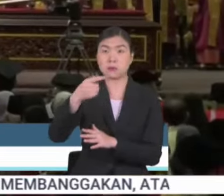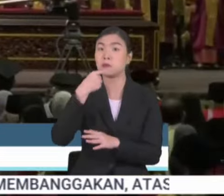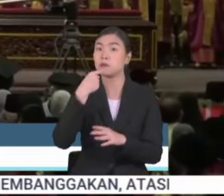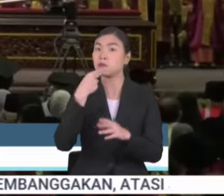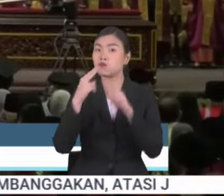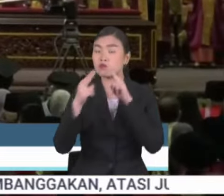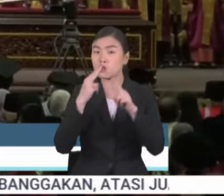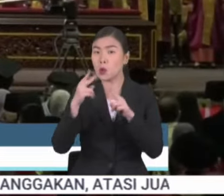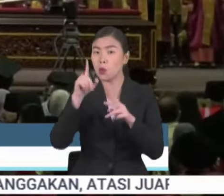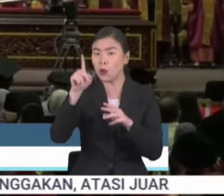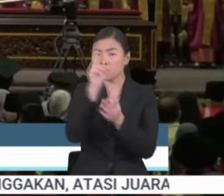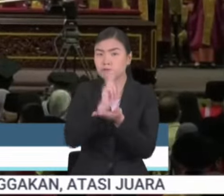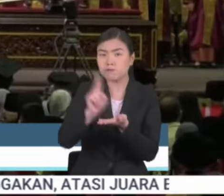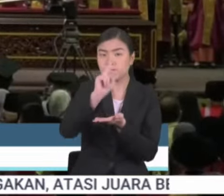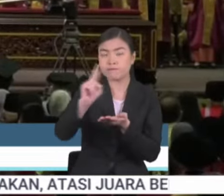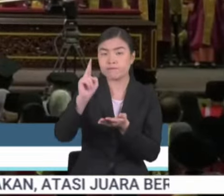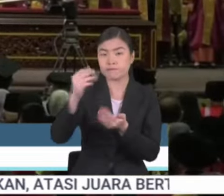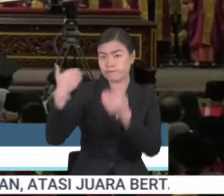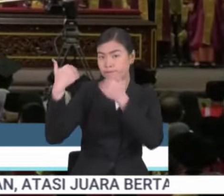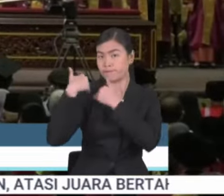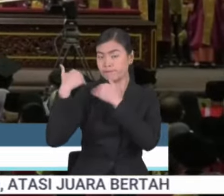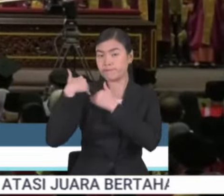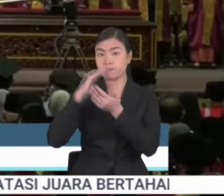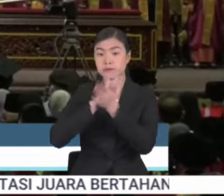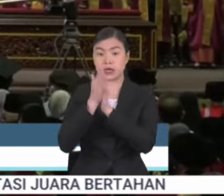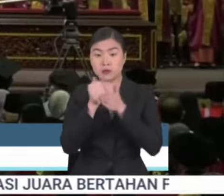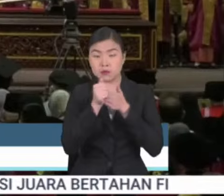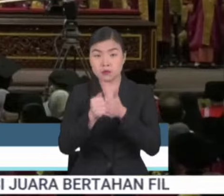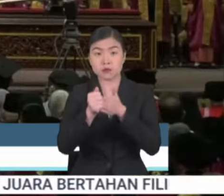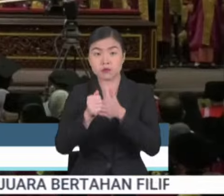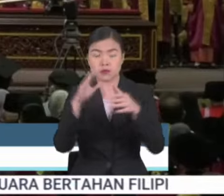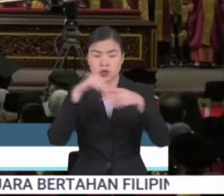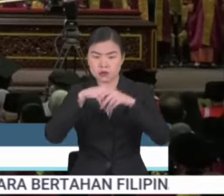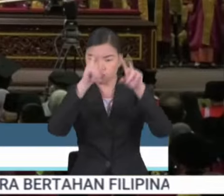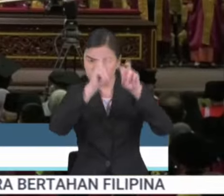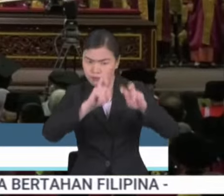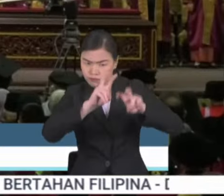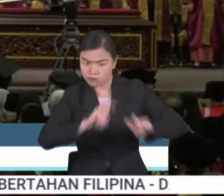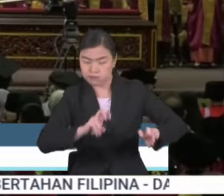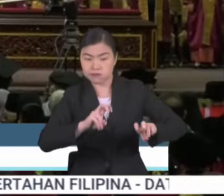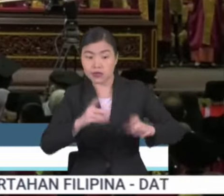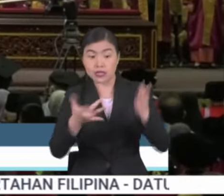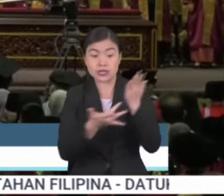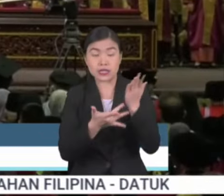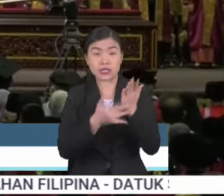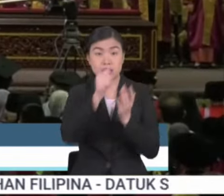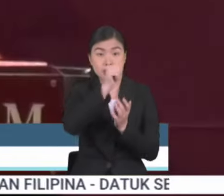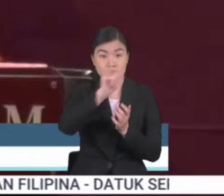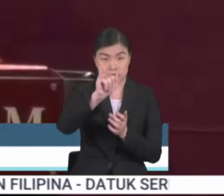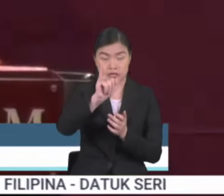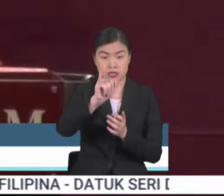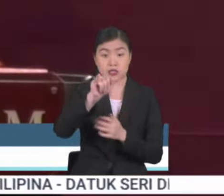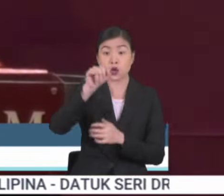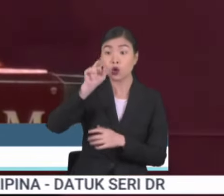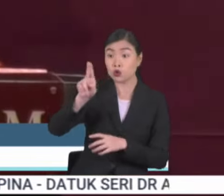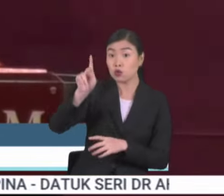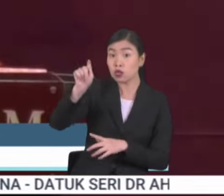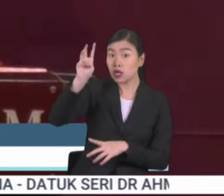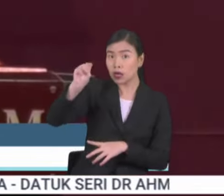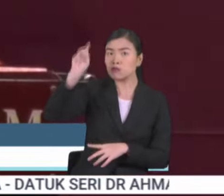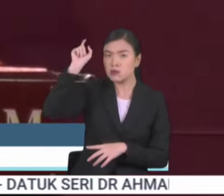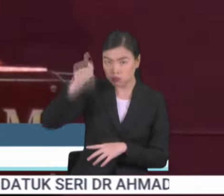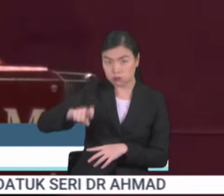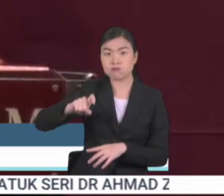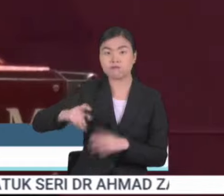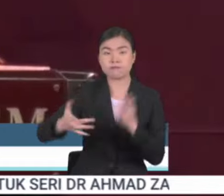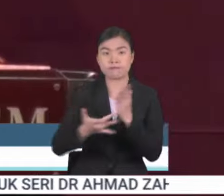sebuah universiti yang diamanahkan untuk menjadi peneraju dalam penyelidikan teknologi AI. UTM perlu memastikan teknologi